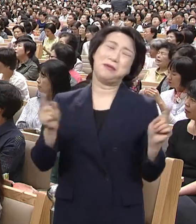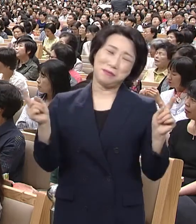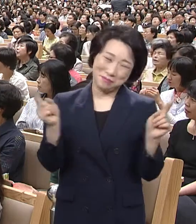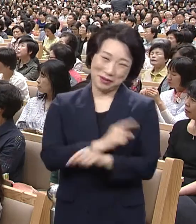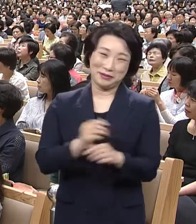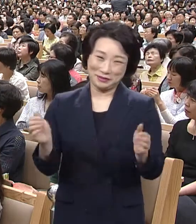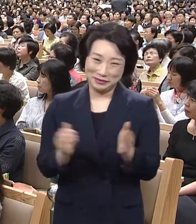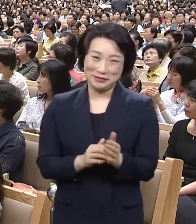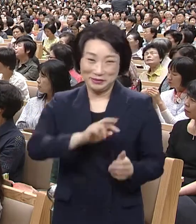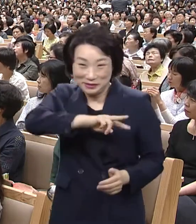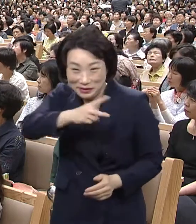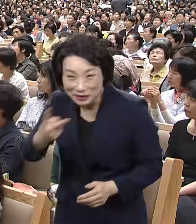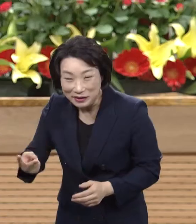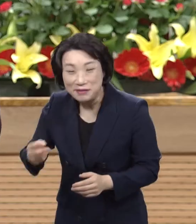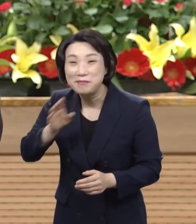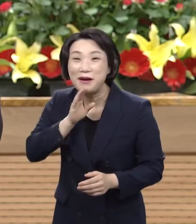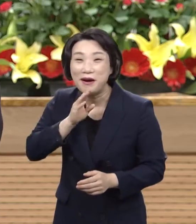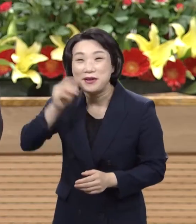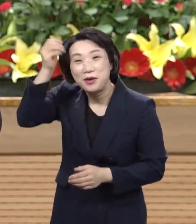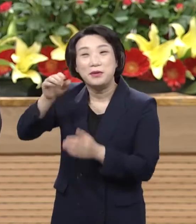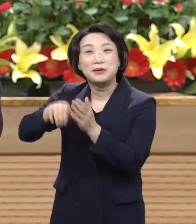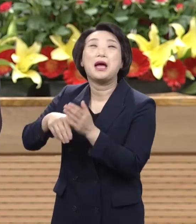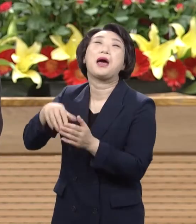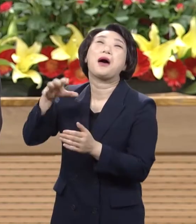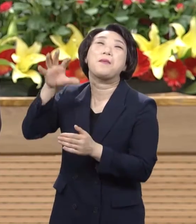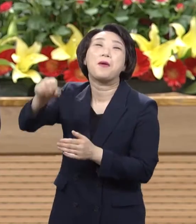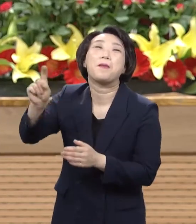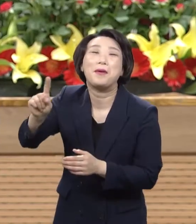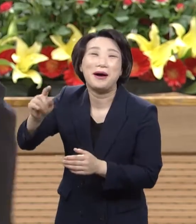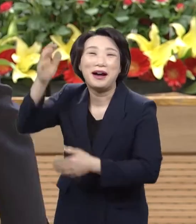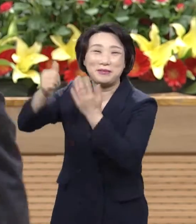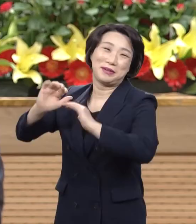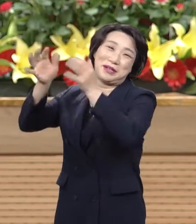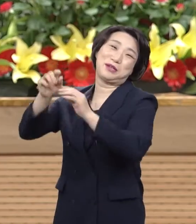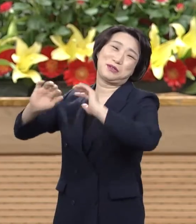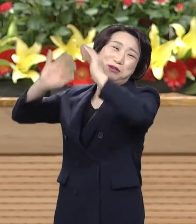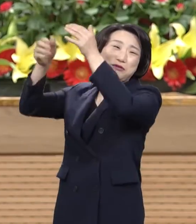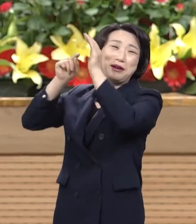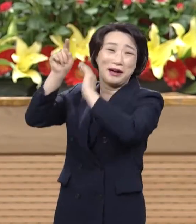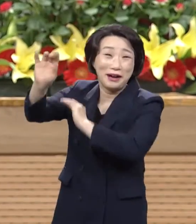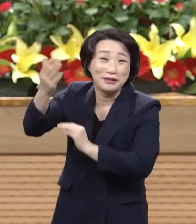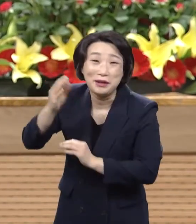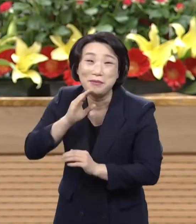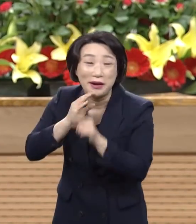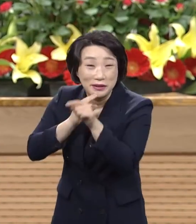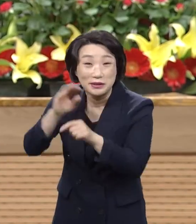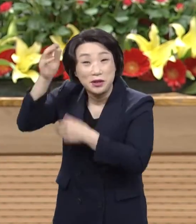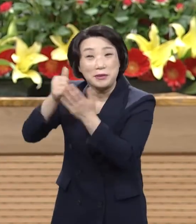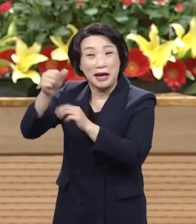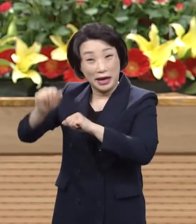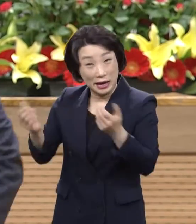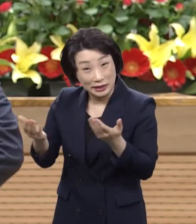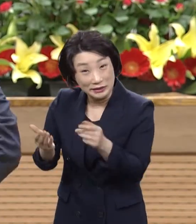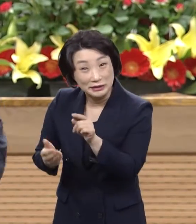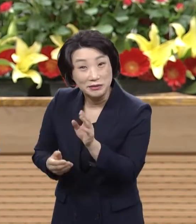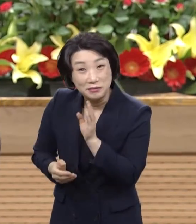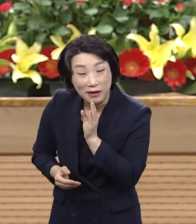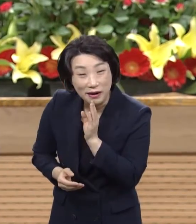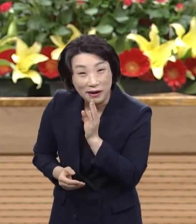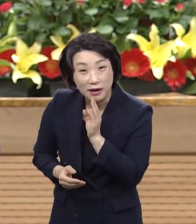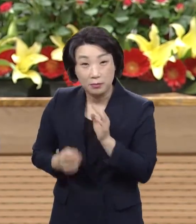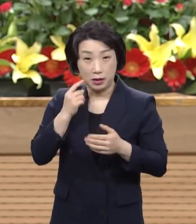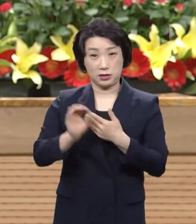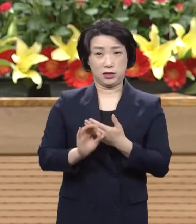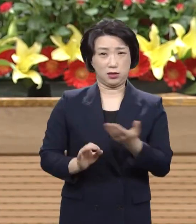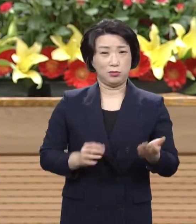말입니다. 그 영혼의 몫은 하늘나라 천국이다 이 말입니다. 이게 성령이 하시는 일인데